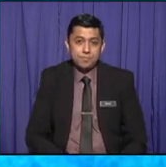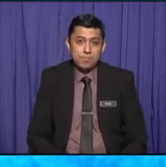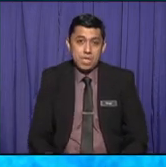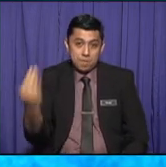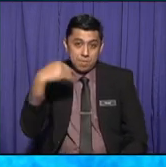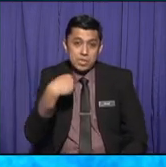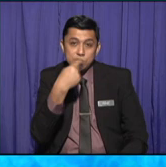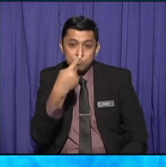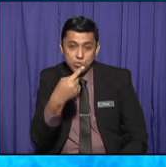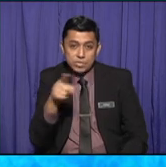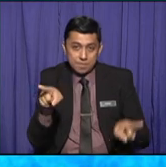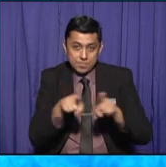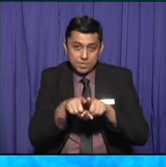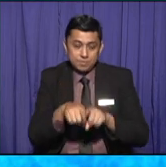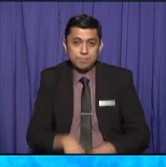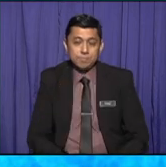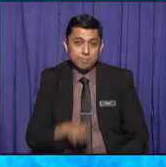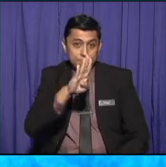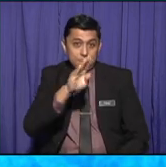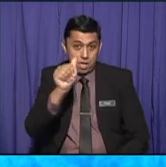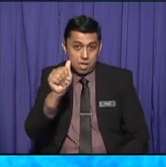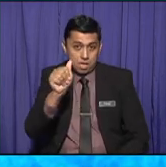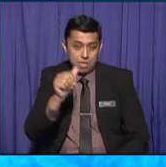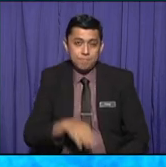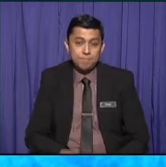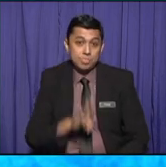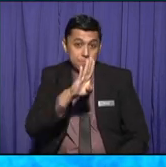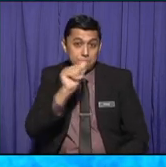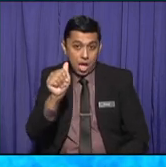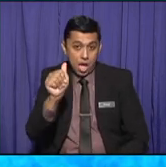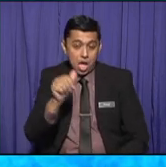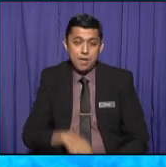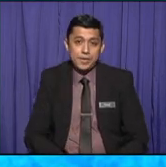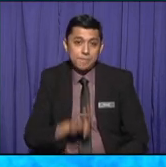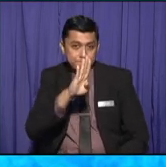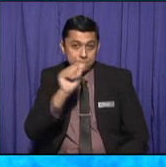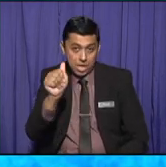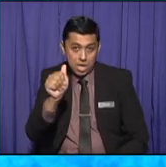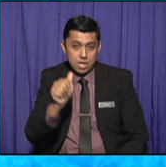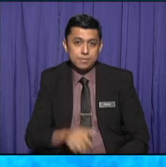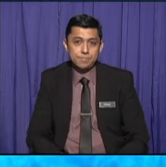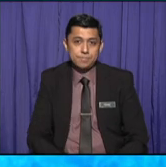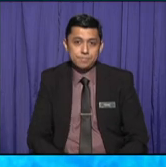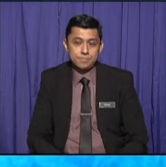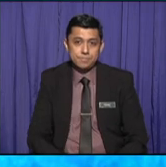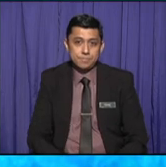Mari sebut bersama. Ba, ba, ba.